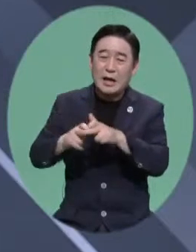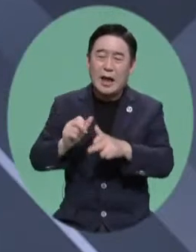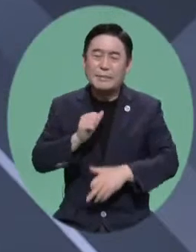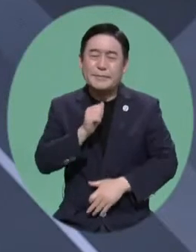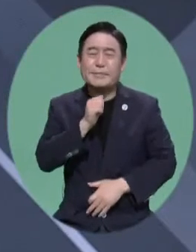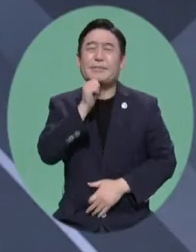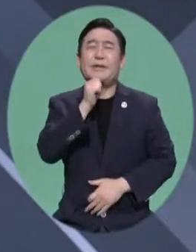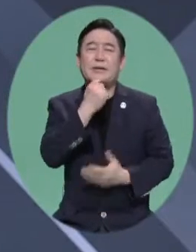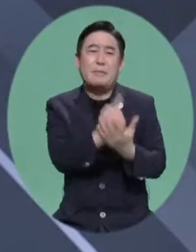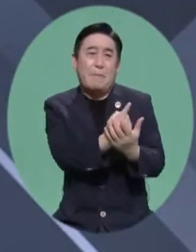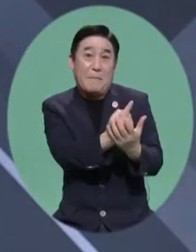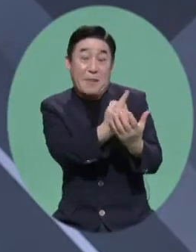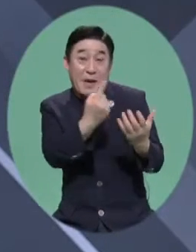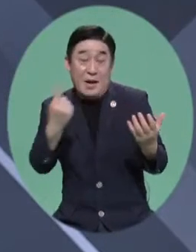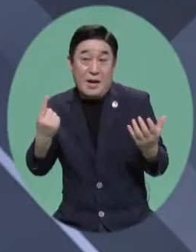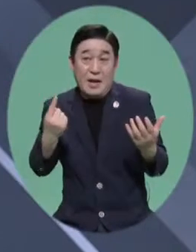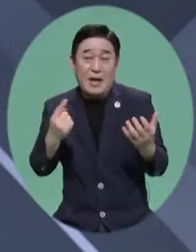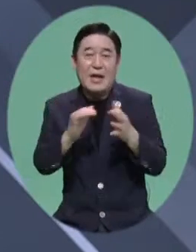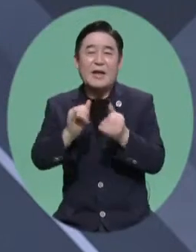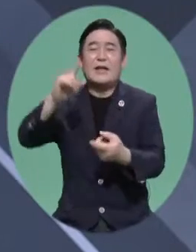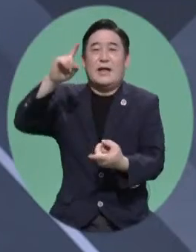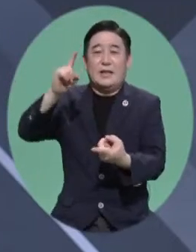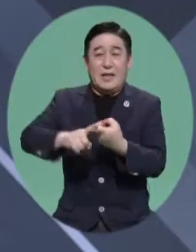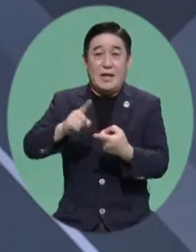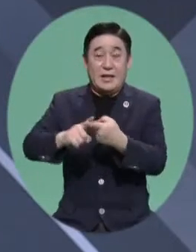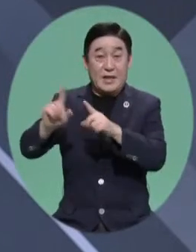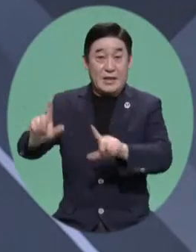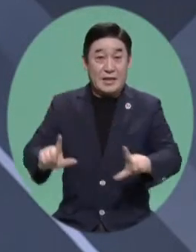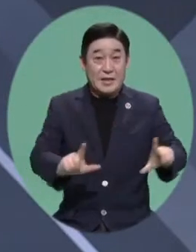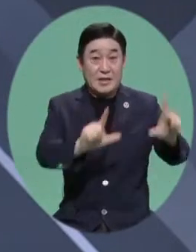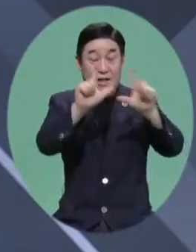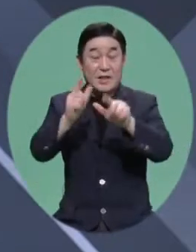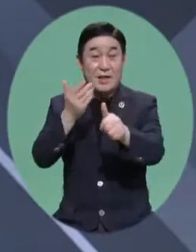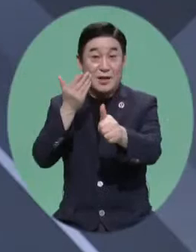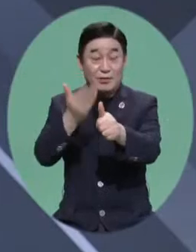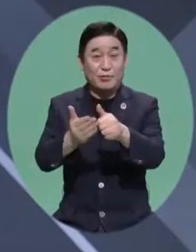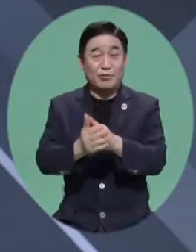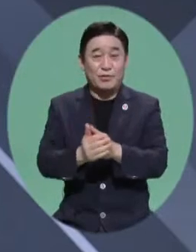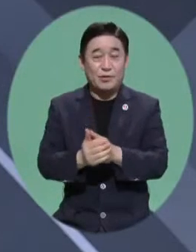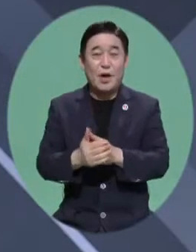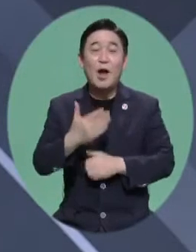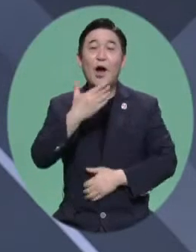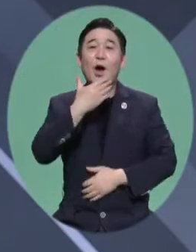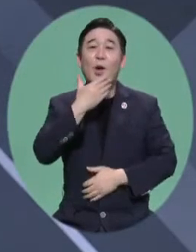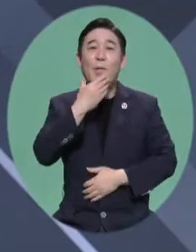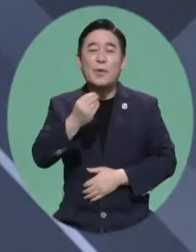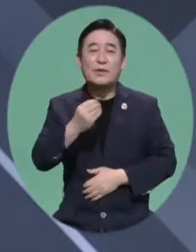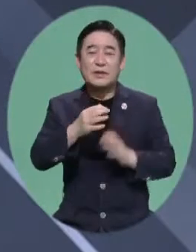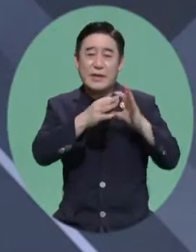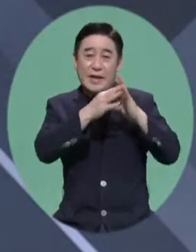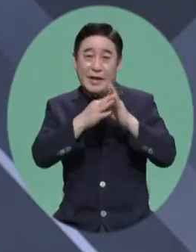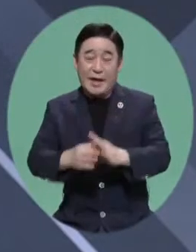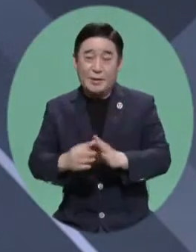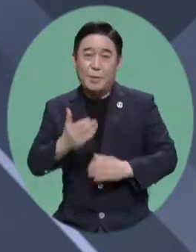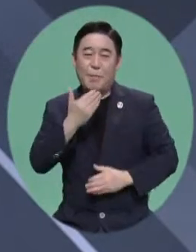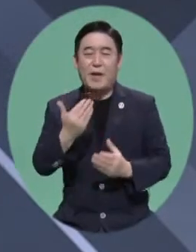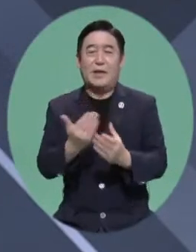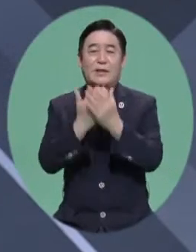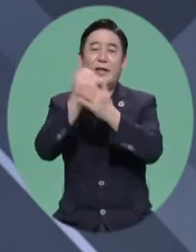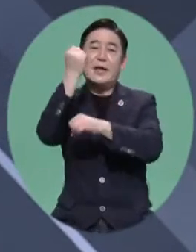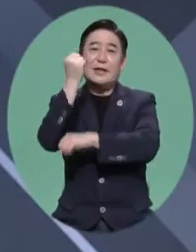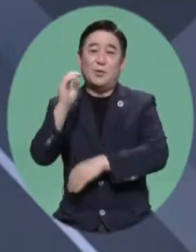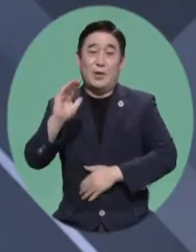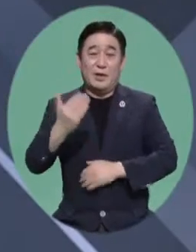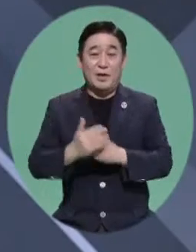등에서 벗어나 인간다운 삶을 살게 해주는 이 북치는 지속가능한 성장의 기초가